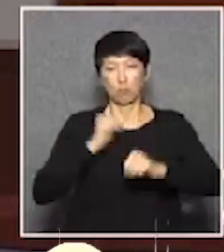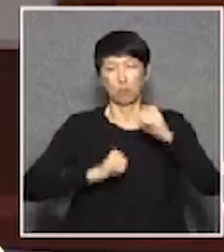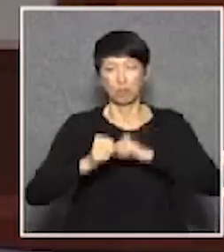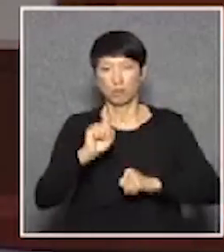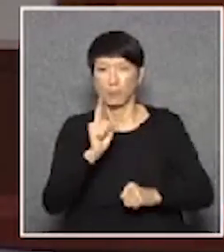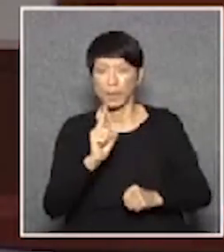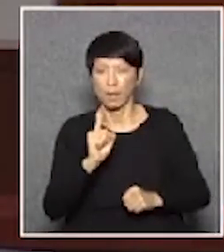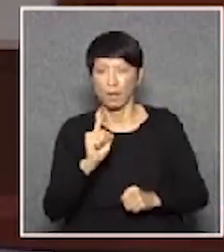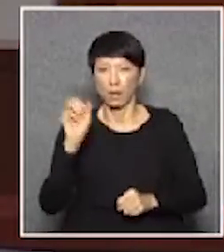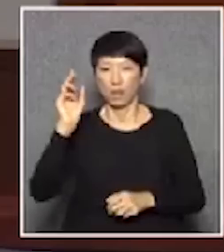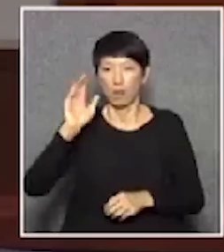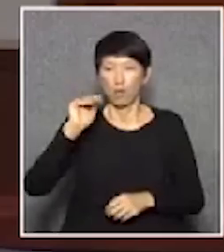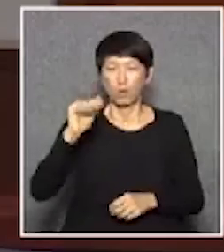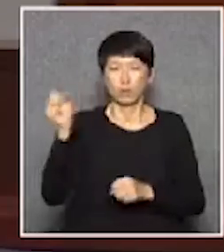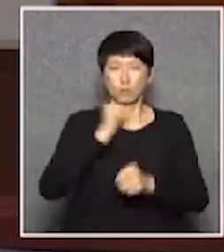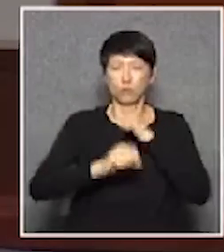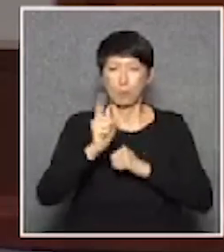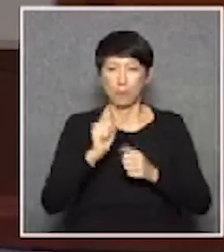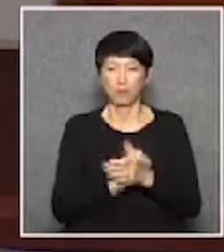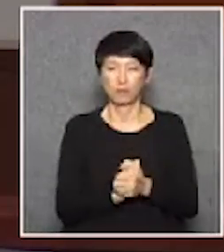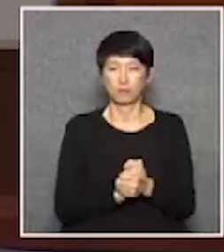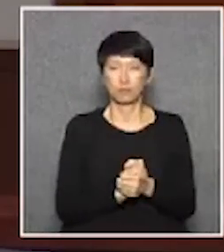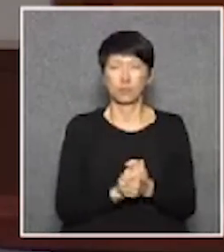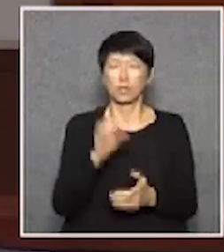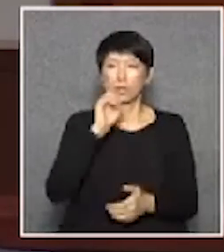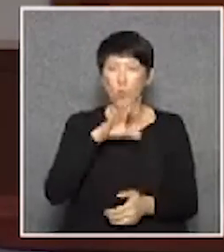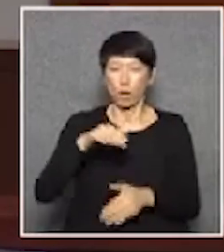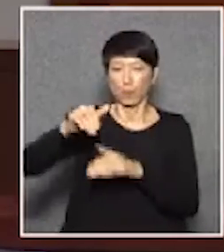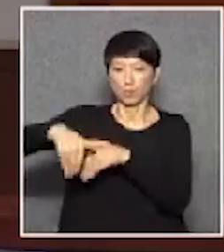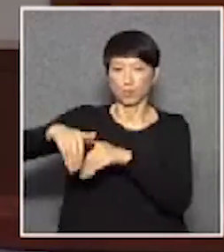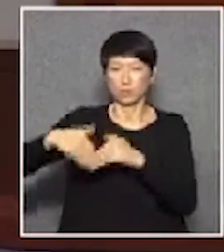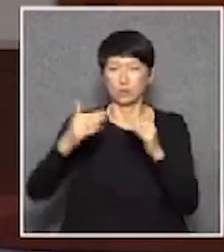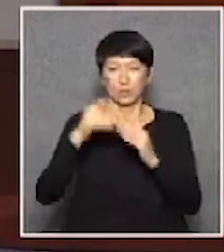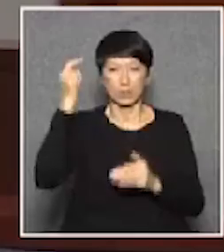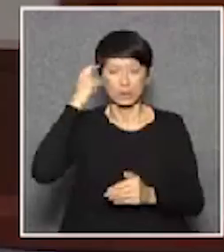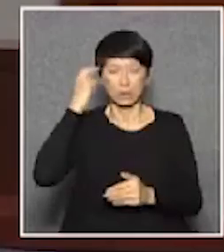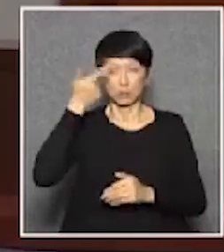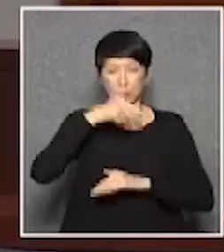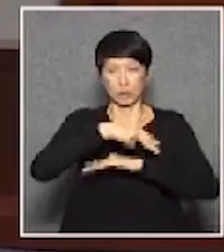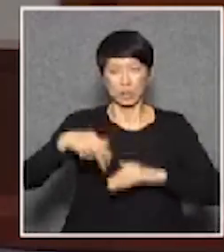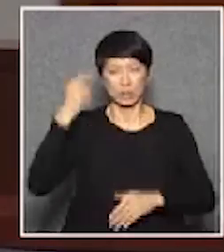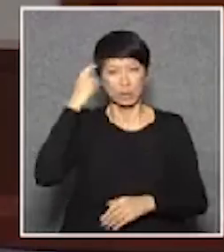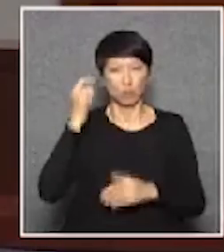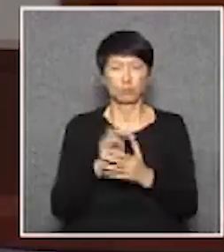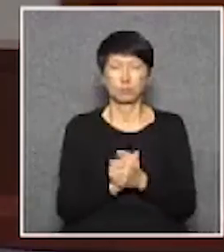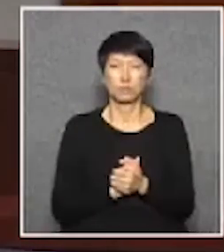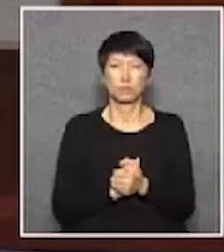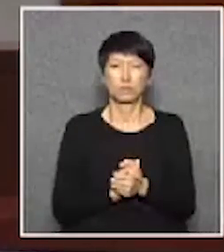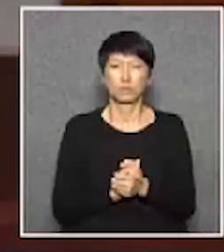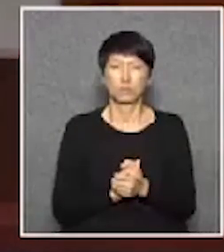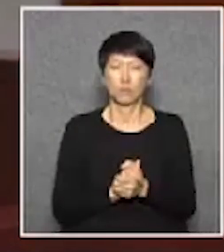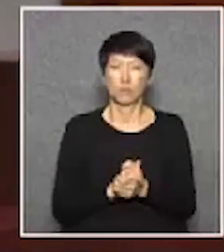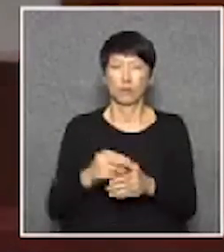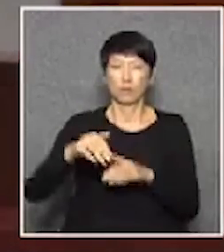係咪啊？呢個我覺得政府係有責任。去話俾啲村民聽，話俾啲新界人聽，係咪？你郊